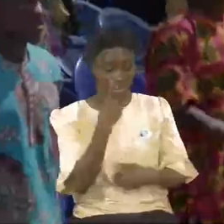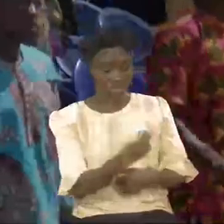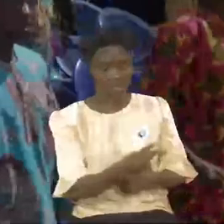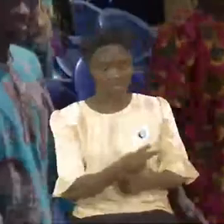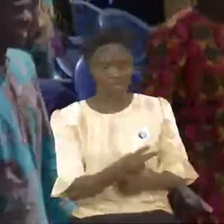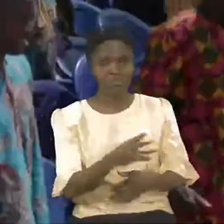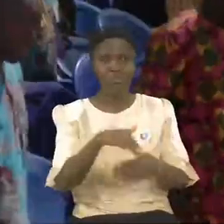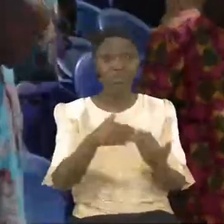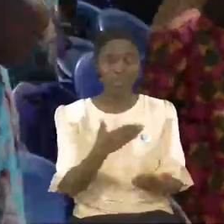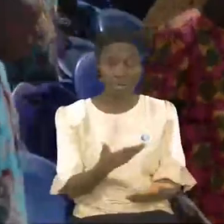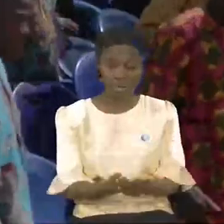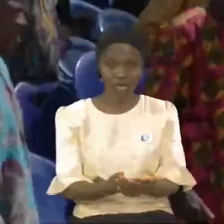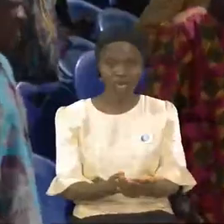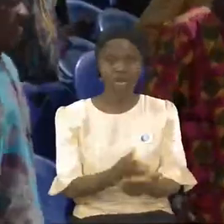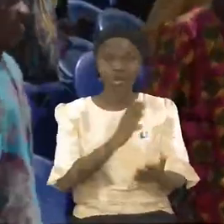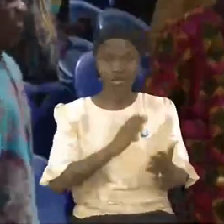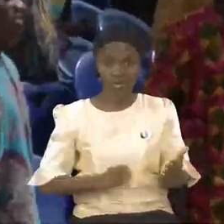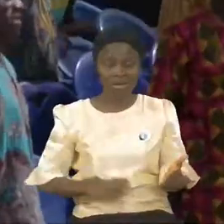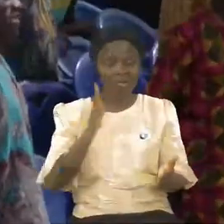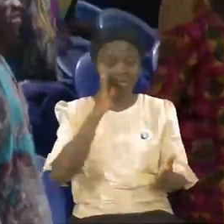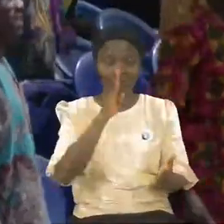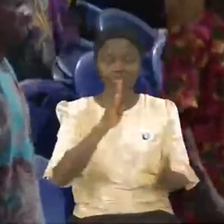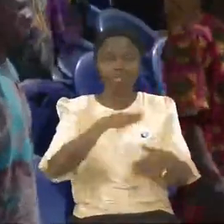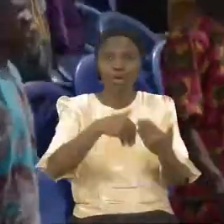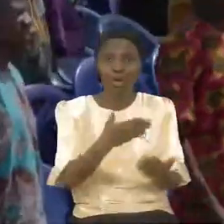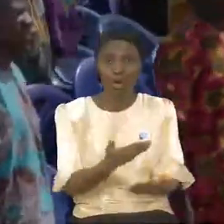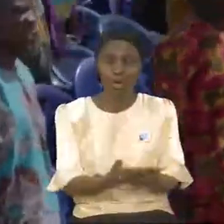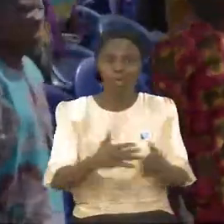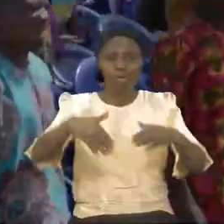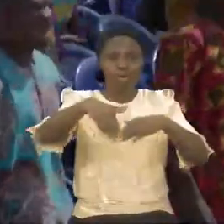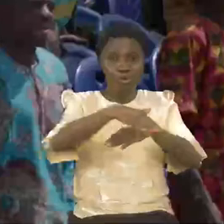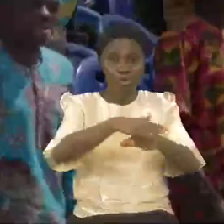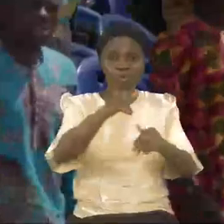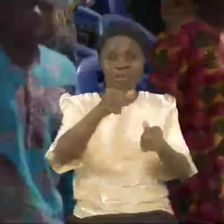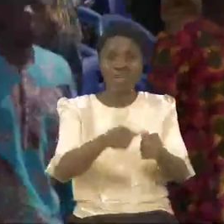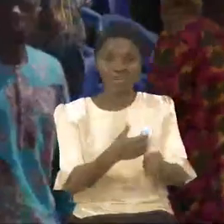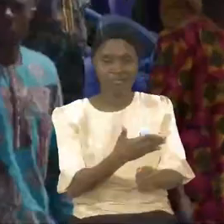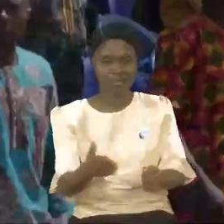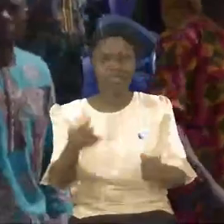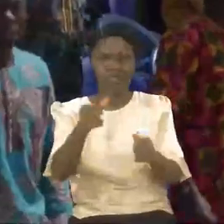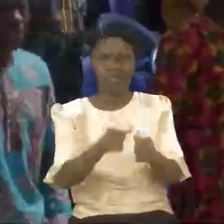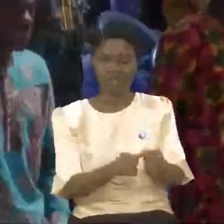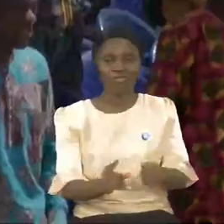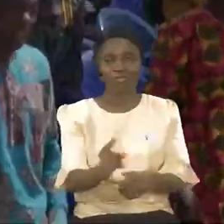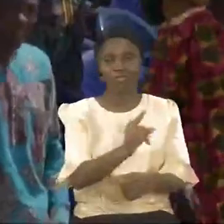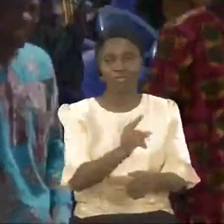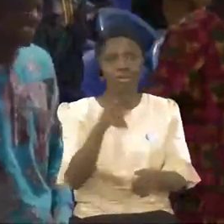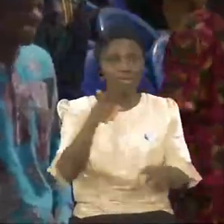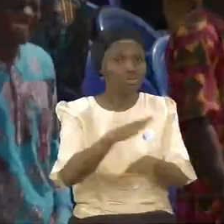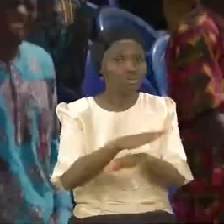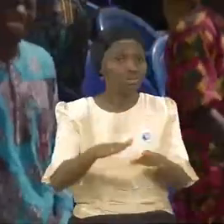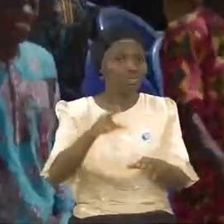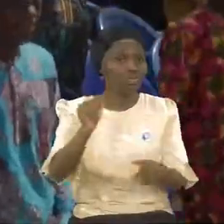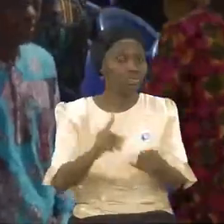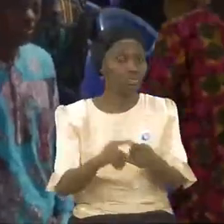écrite sera tout un tour pour tout le monde et on ne doit pas attendre jusqu'à ce